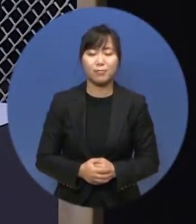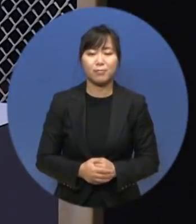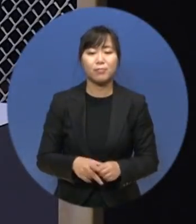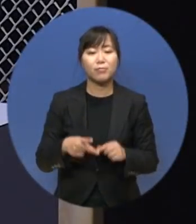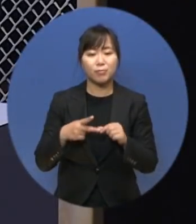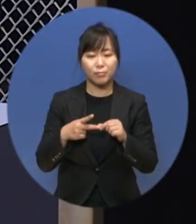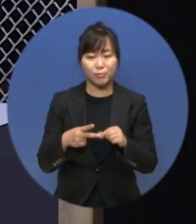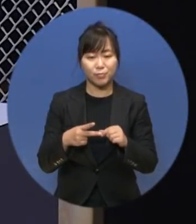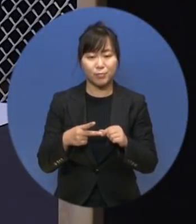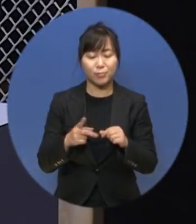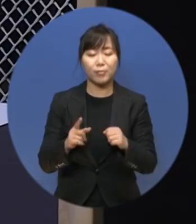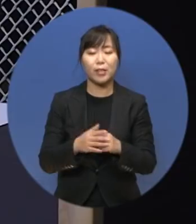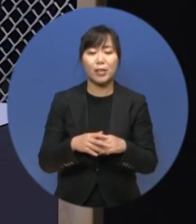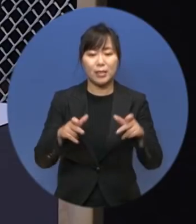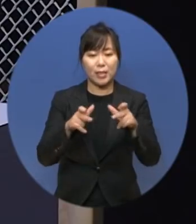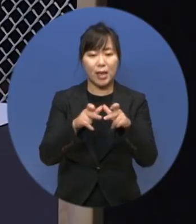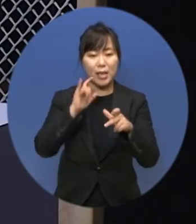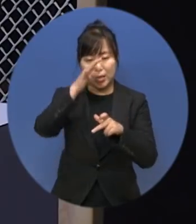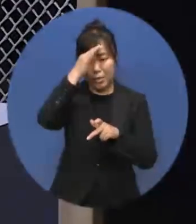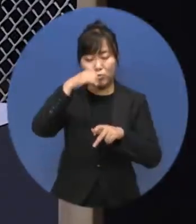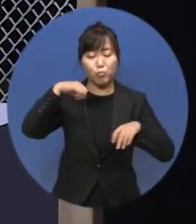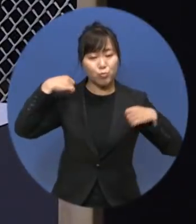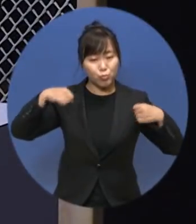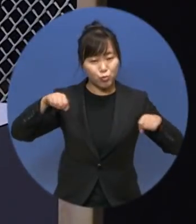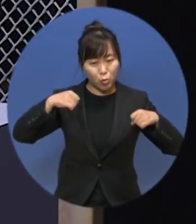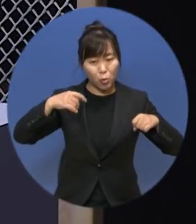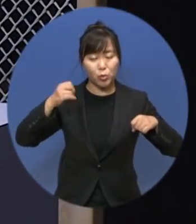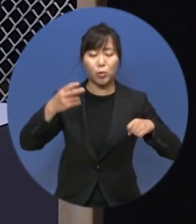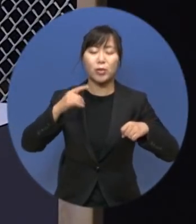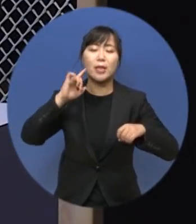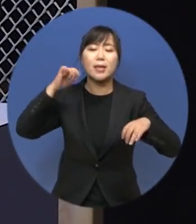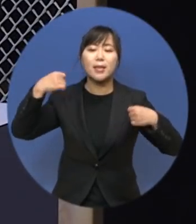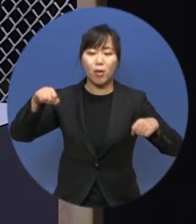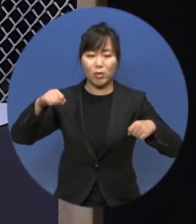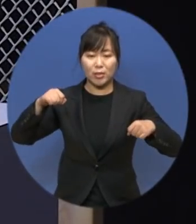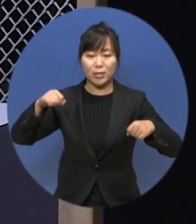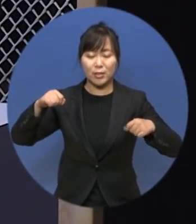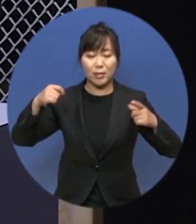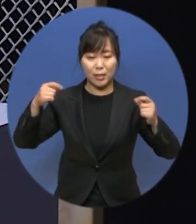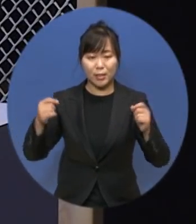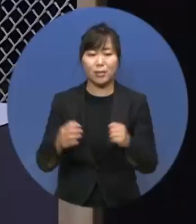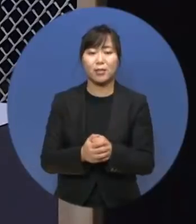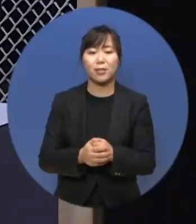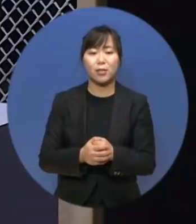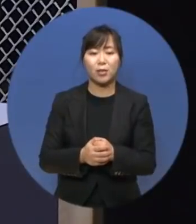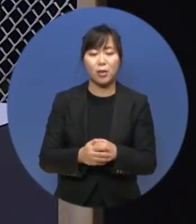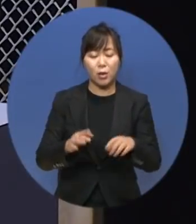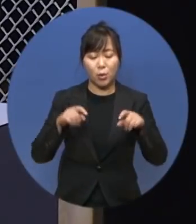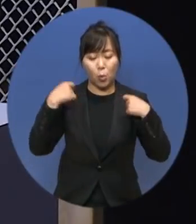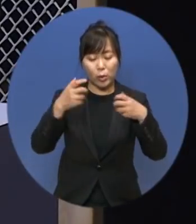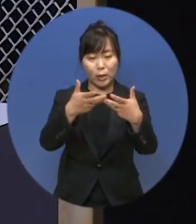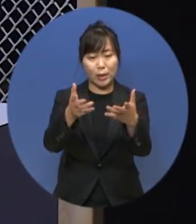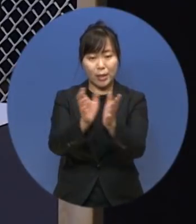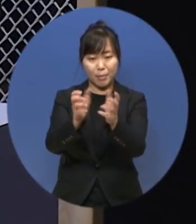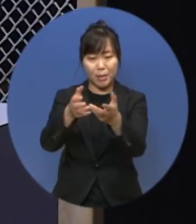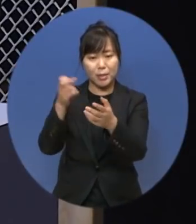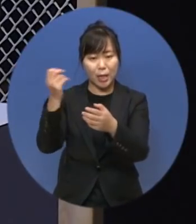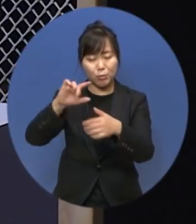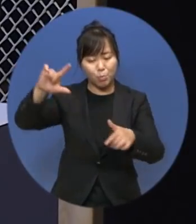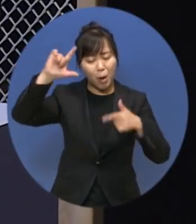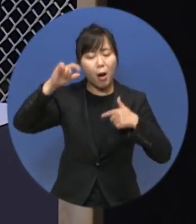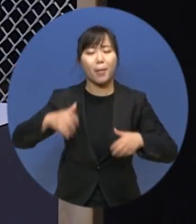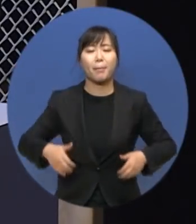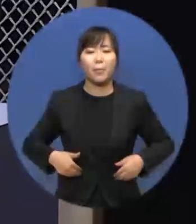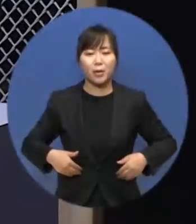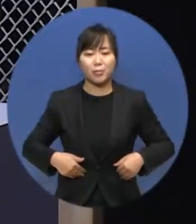있고요. 두 번째로는 장애 예술 무용이든 연극이든 그런 공연팀들이 자주 노출되어야